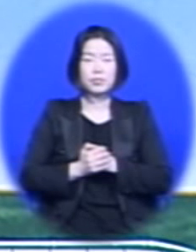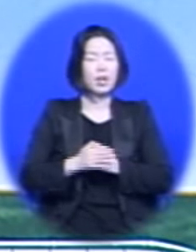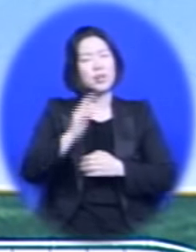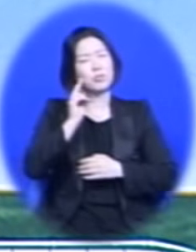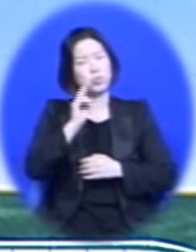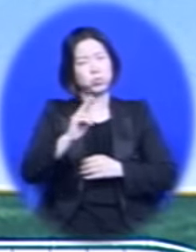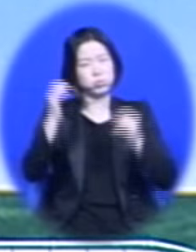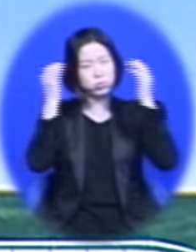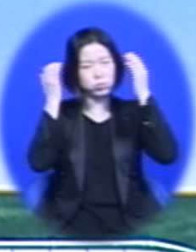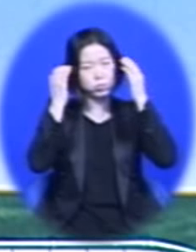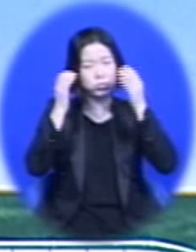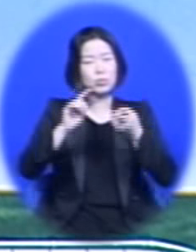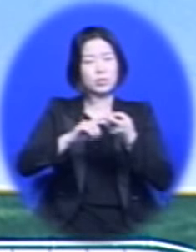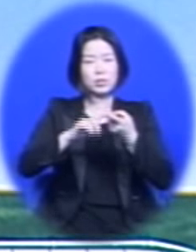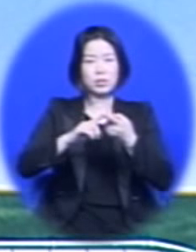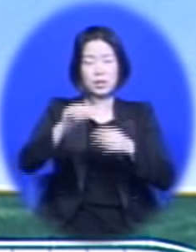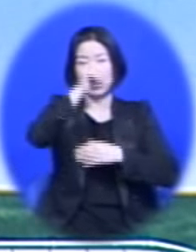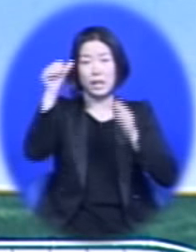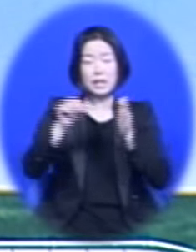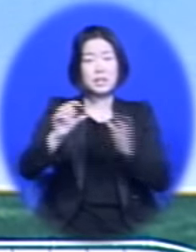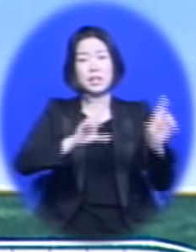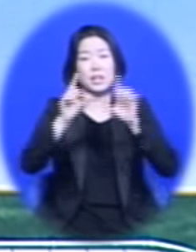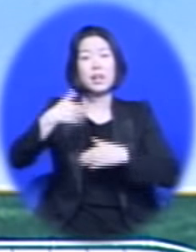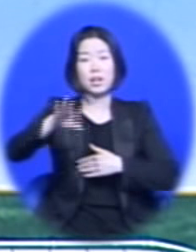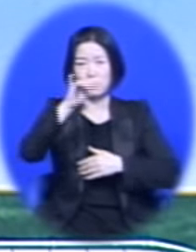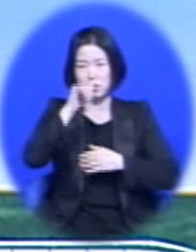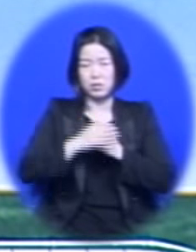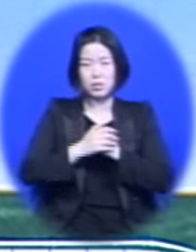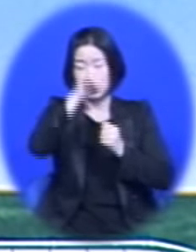너무너무 고통스럽게 인생을 살아가는 것입니다. 인생이 그게 아닙니다.